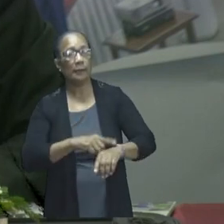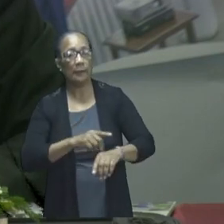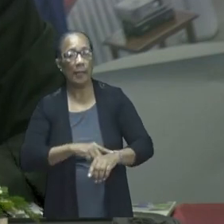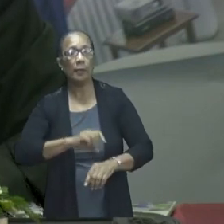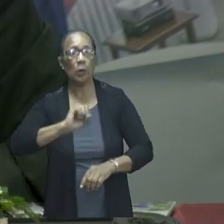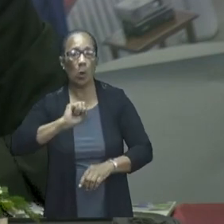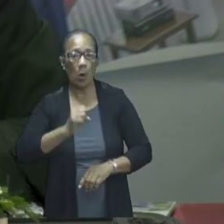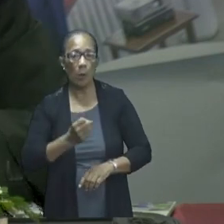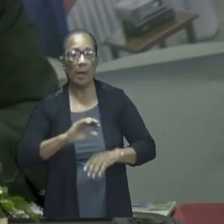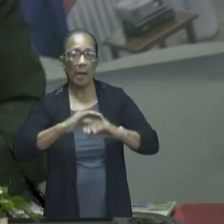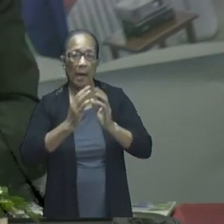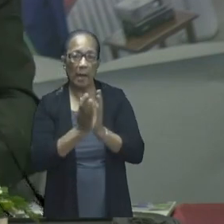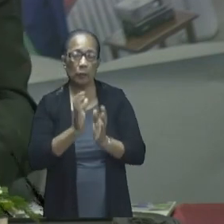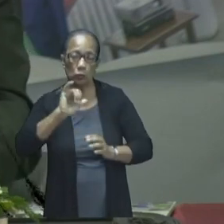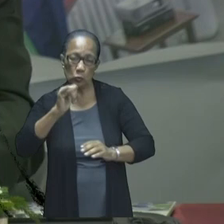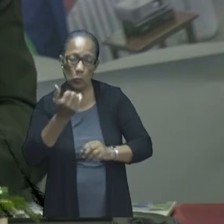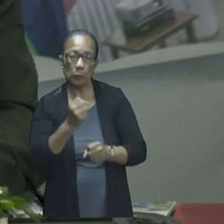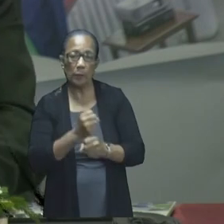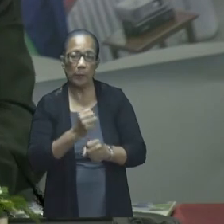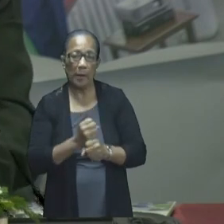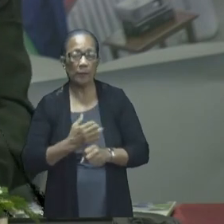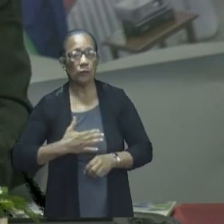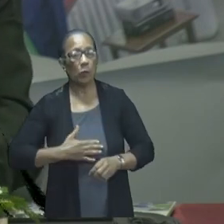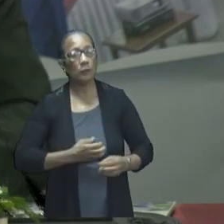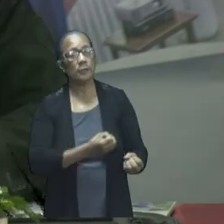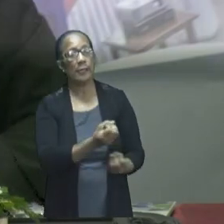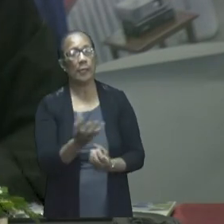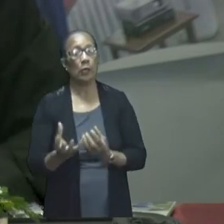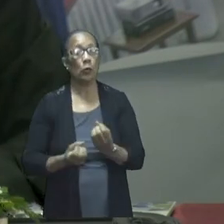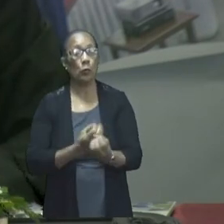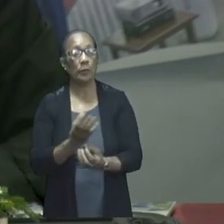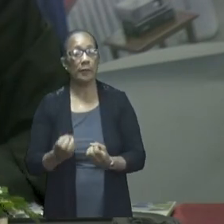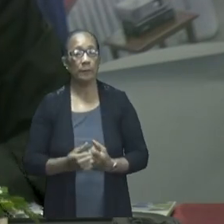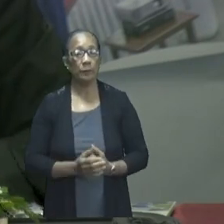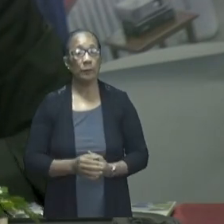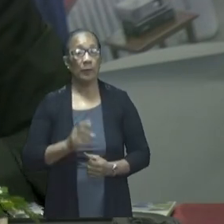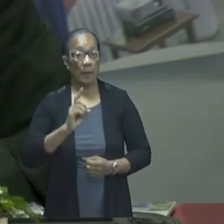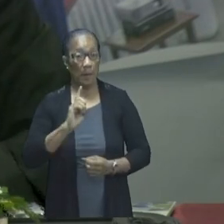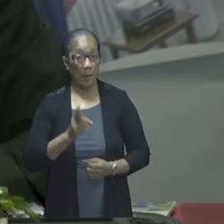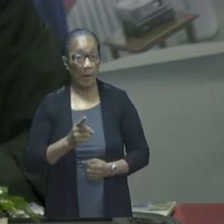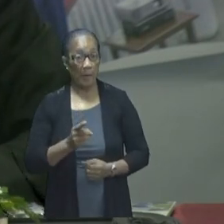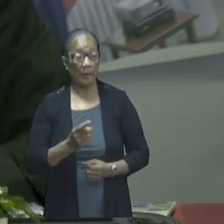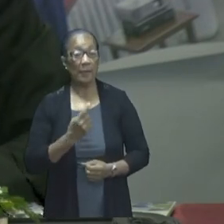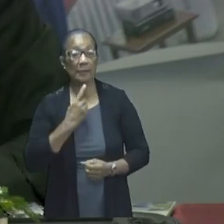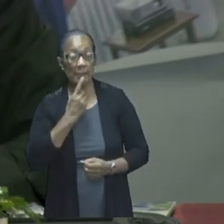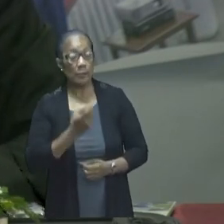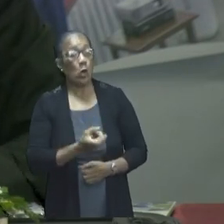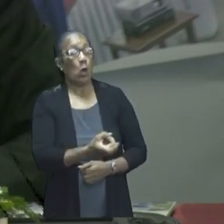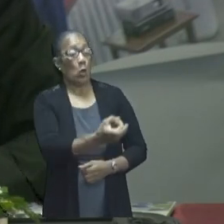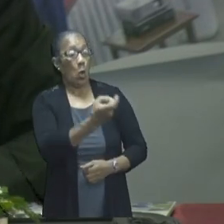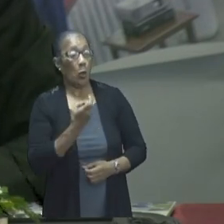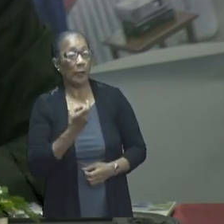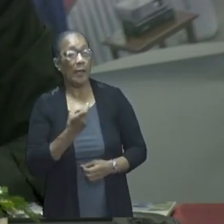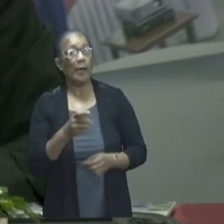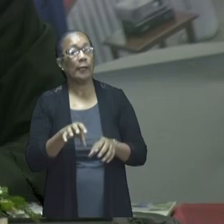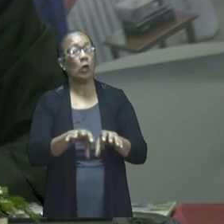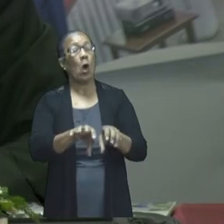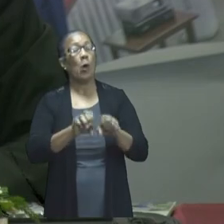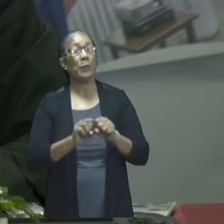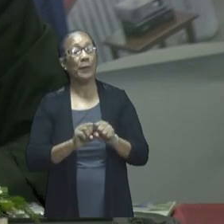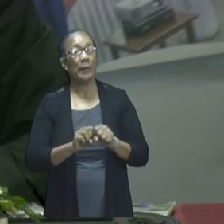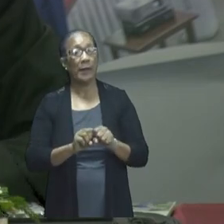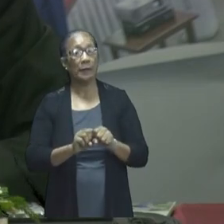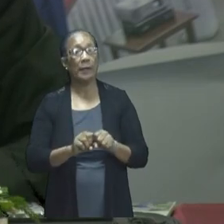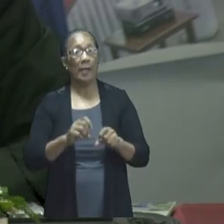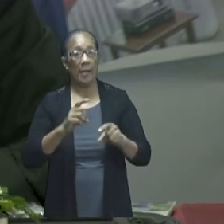herstel van onze economie maar dat hij was uitdaging opgepakt en daarmee